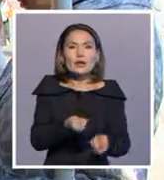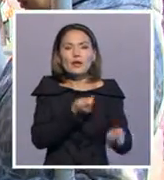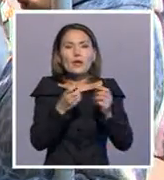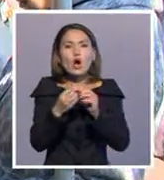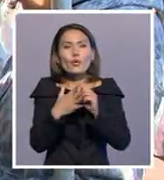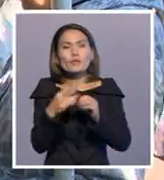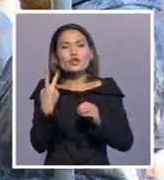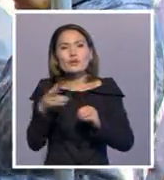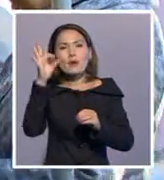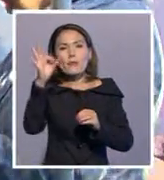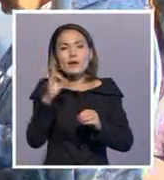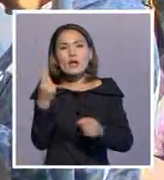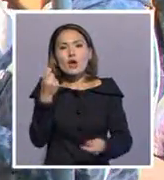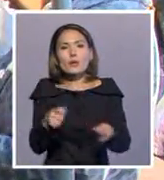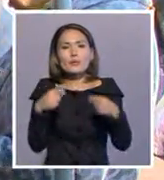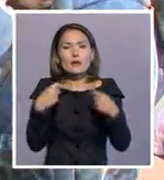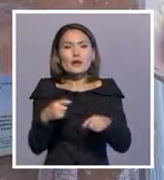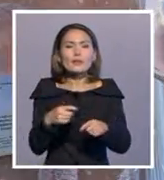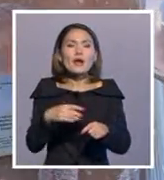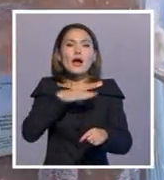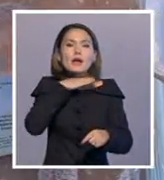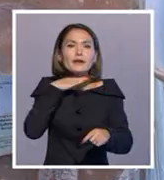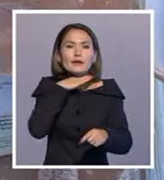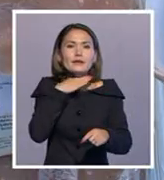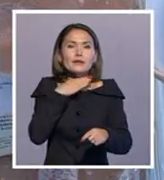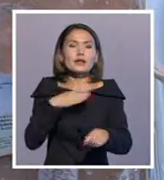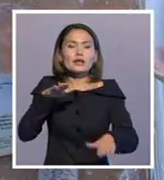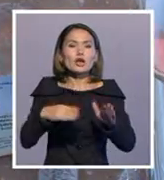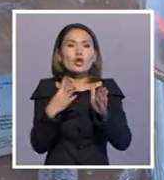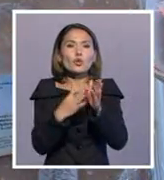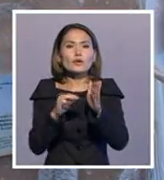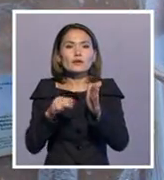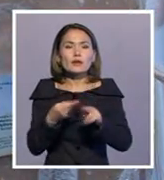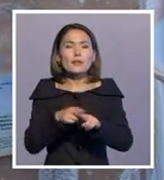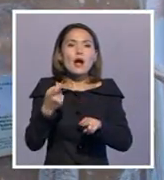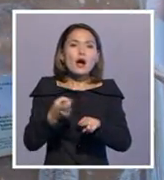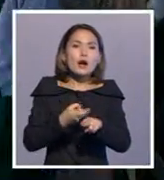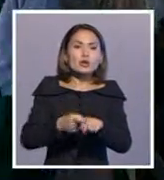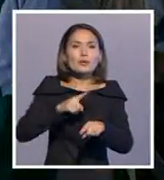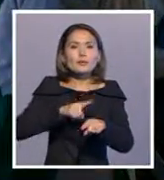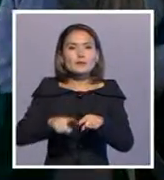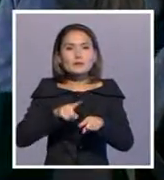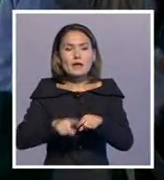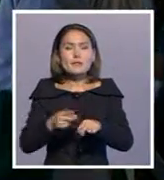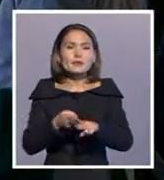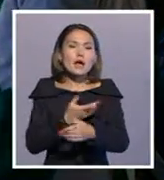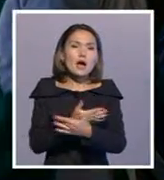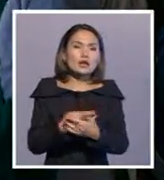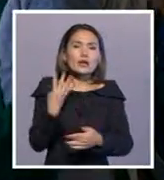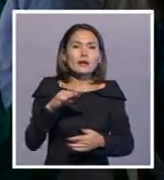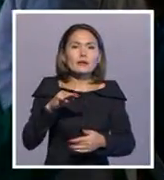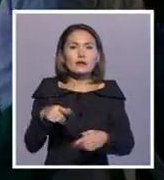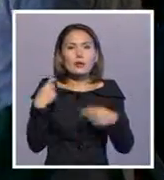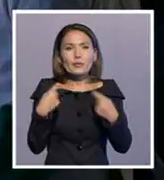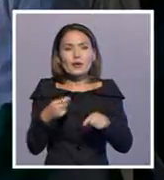15-20%-ға арзандатылған бағамен сатылды. Мәселен, еттің келісі 900 теңгеден, картоп пен сәбіз 40, алма 150 теңгеден бағаны алыпты. Сондай-ақ